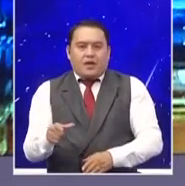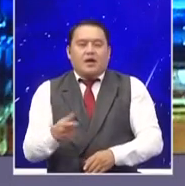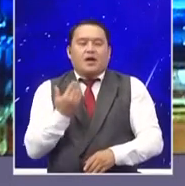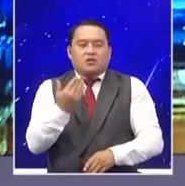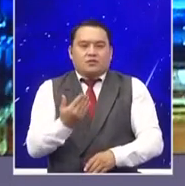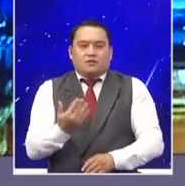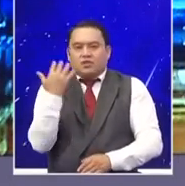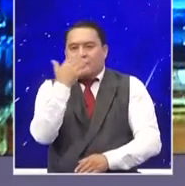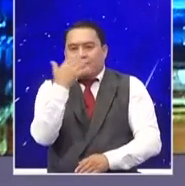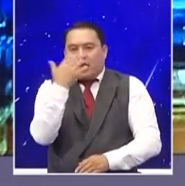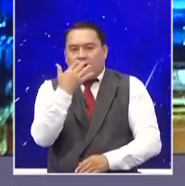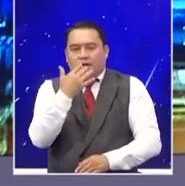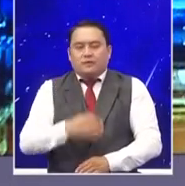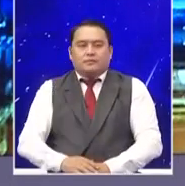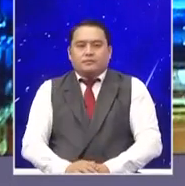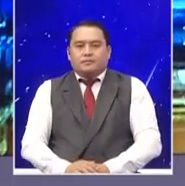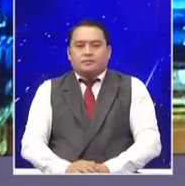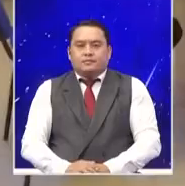человека незрячего. И это еще не все.